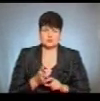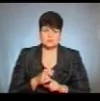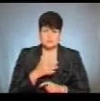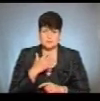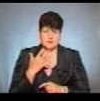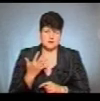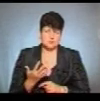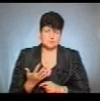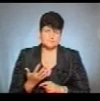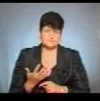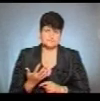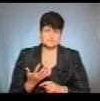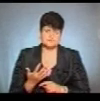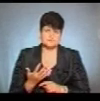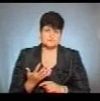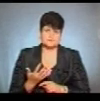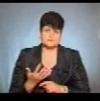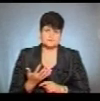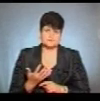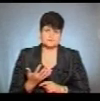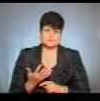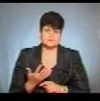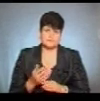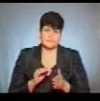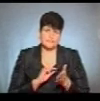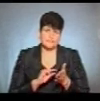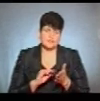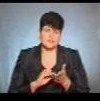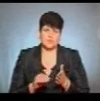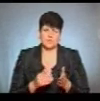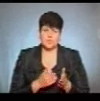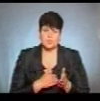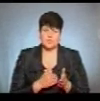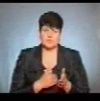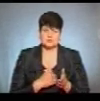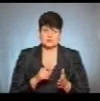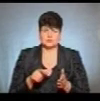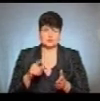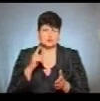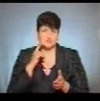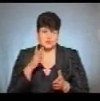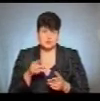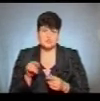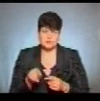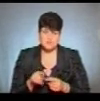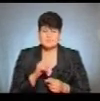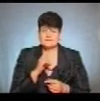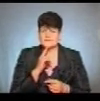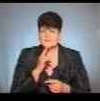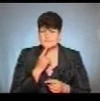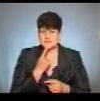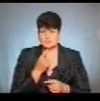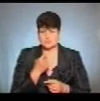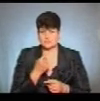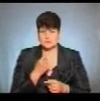такого, таких посилань, меседжів, які хочуть чути люди. Так? І вони, відповідно, важко